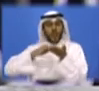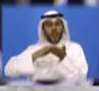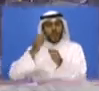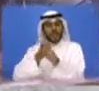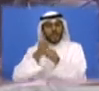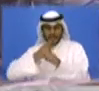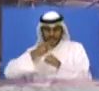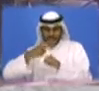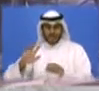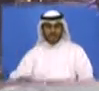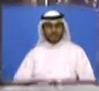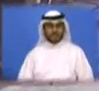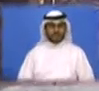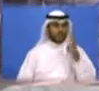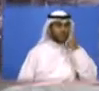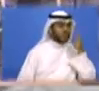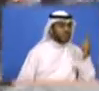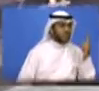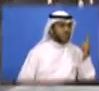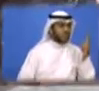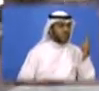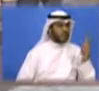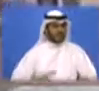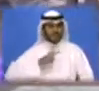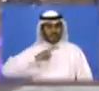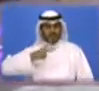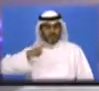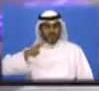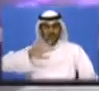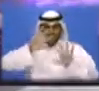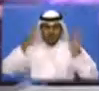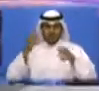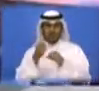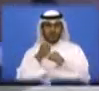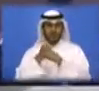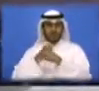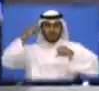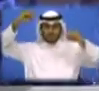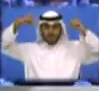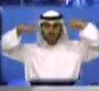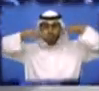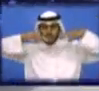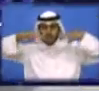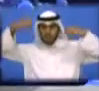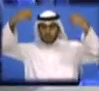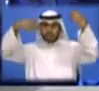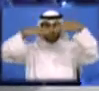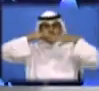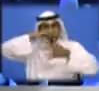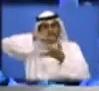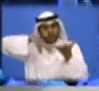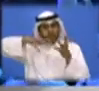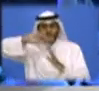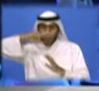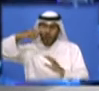الحياة. استراتيجية تنموية وثقافية وفنية شاملة تحظى بدعم من حضرة صاحب السمو أمير البلاد الشيخ